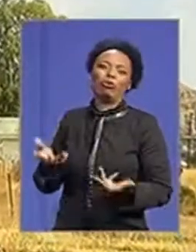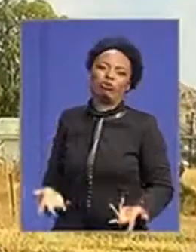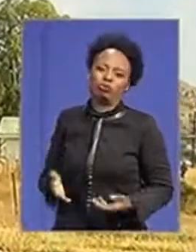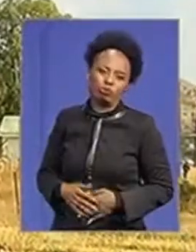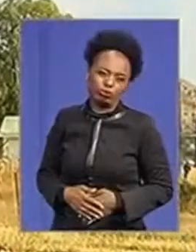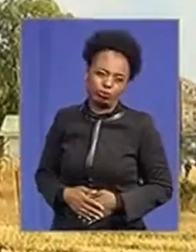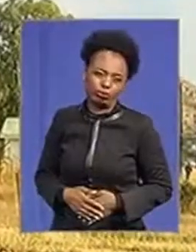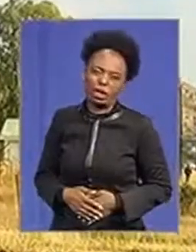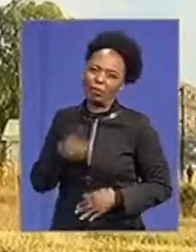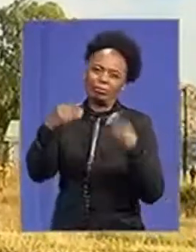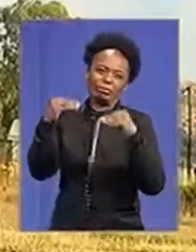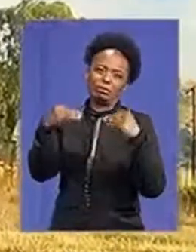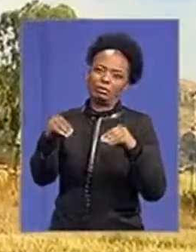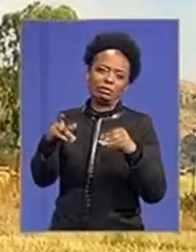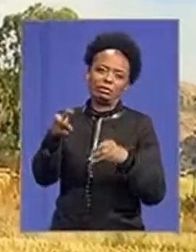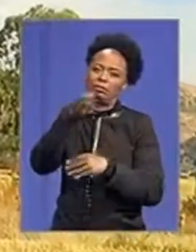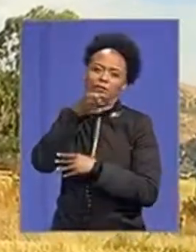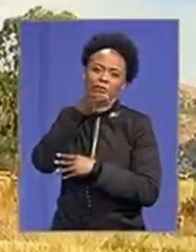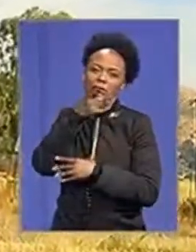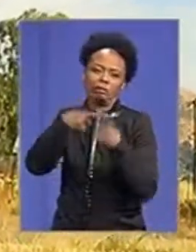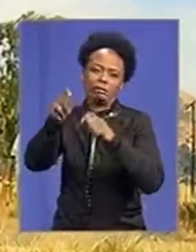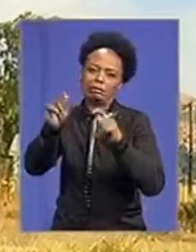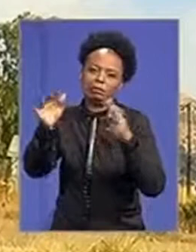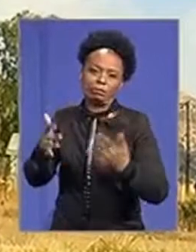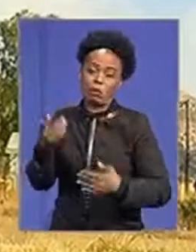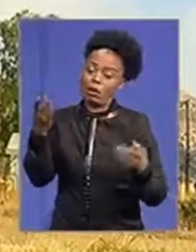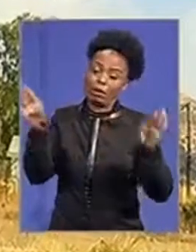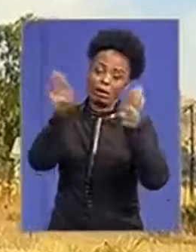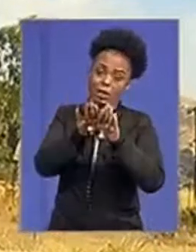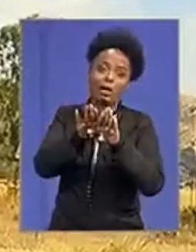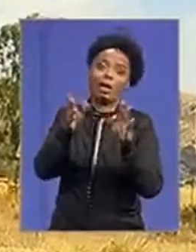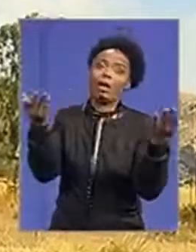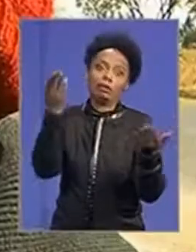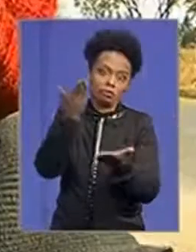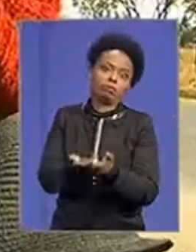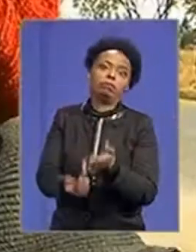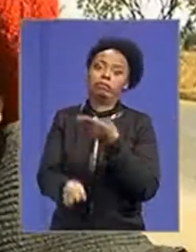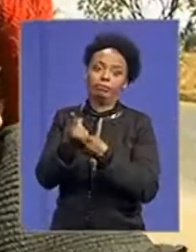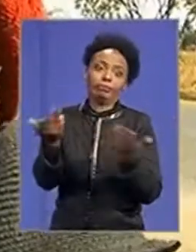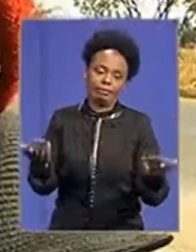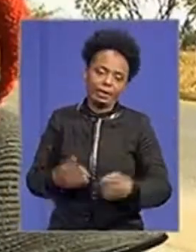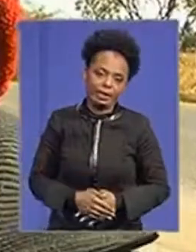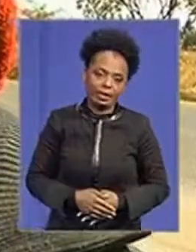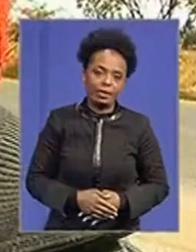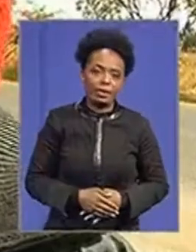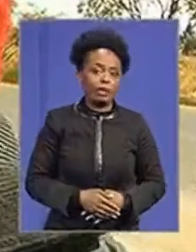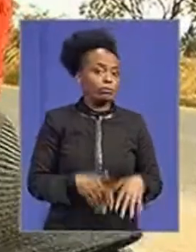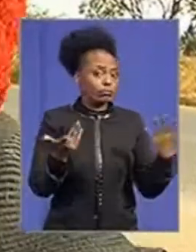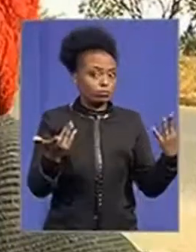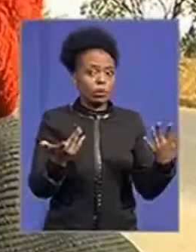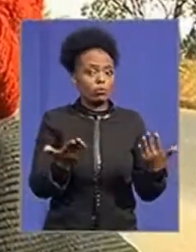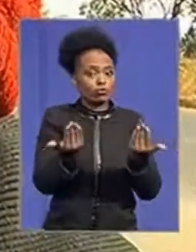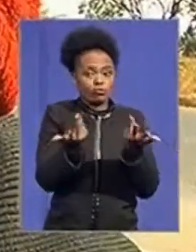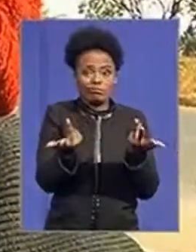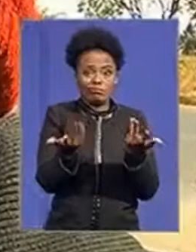mo kgwebo tša mabjala seo ra re a o tomba le fetofo le possibility ya gore ba kwalela ke re go nbele ge mebereko e kwaletse go tlo reka